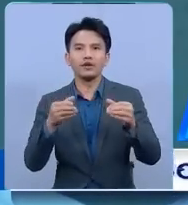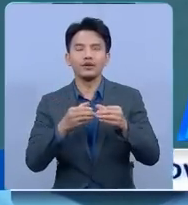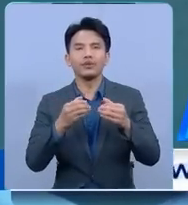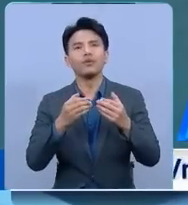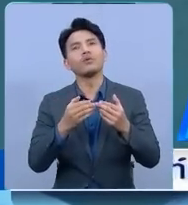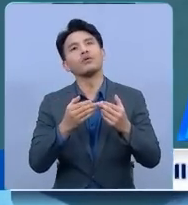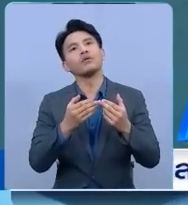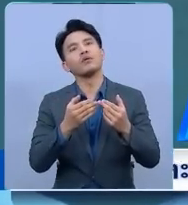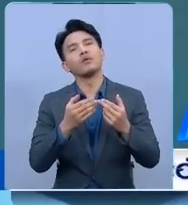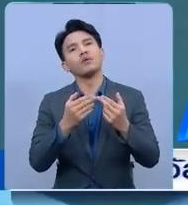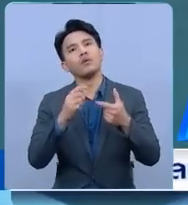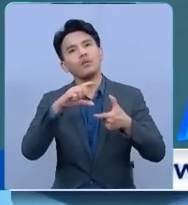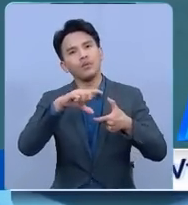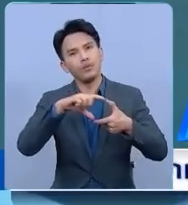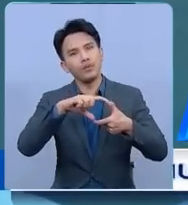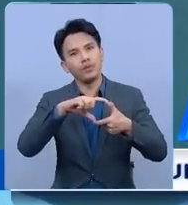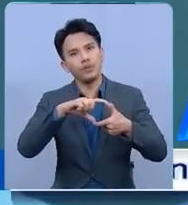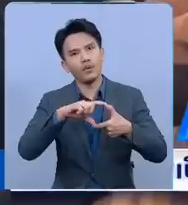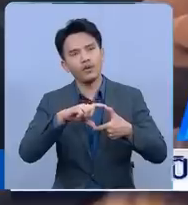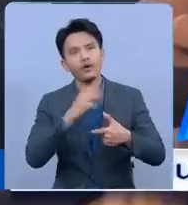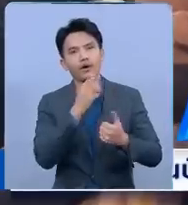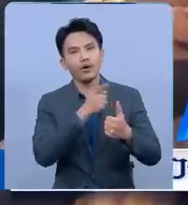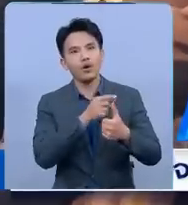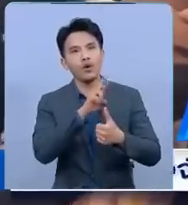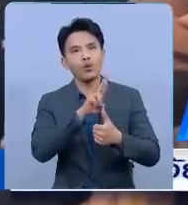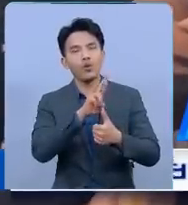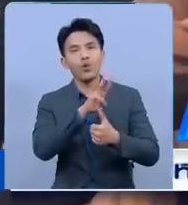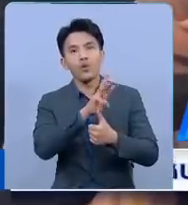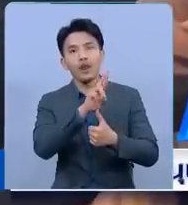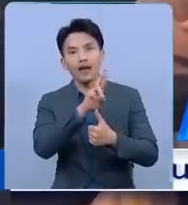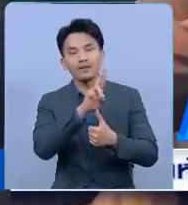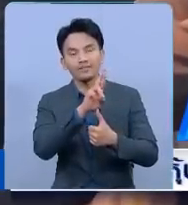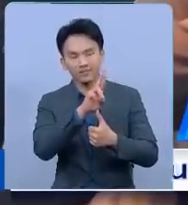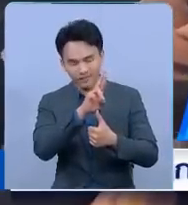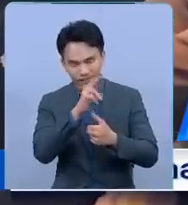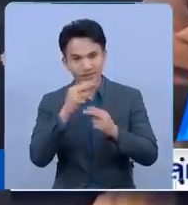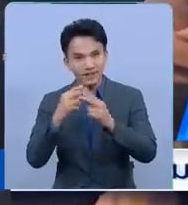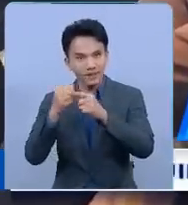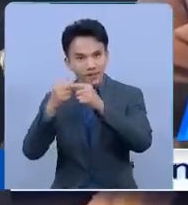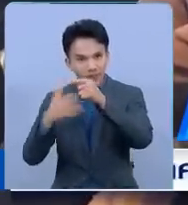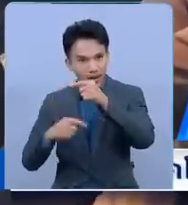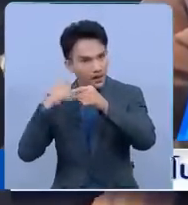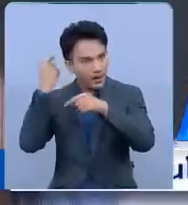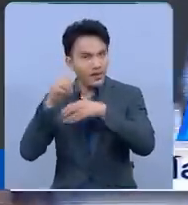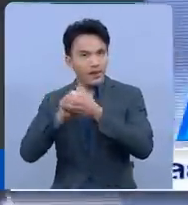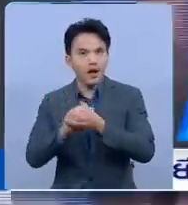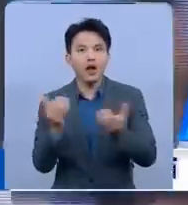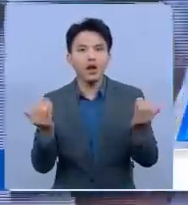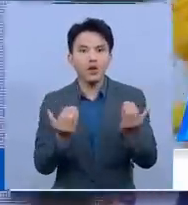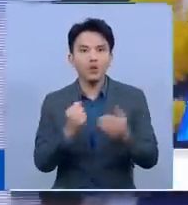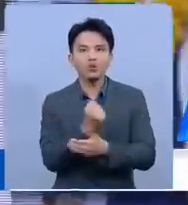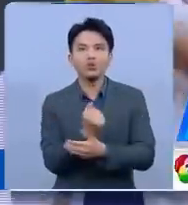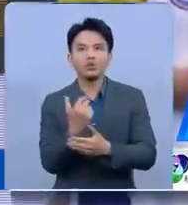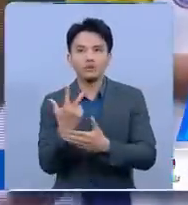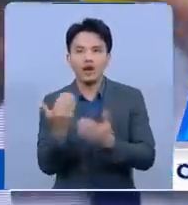ฐรวดเลยนำทีมโดยคุณวิรัตรัตนเศรษฐ์ผู้สมัครส.ส.บัญชีรายชื่อที่มาพร้อมภรรยาลูกชาย3คน